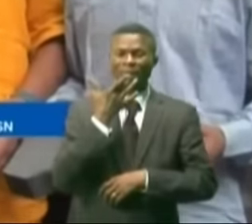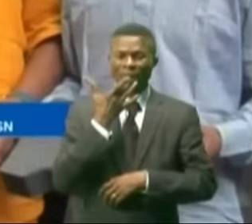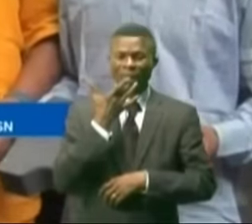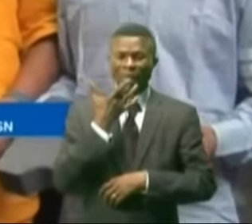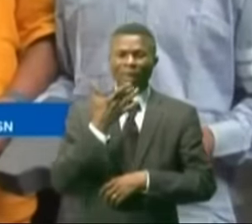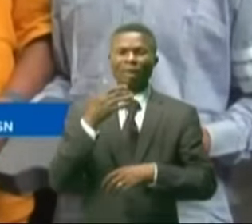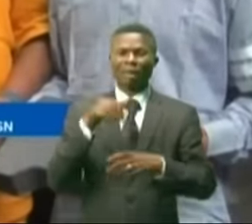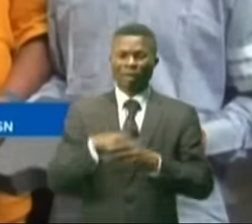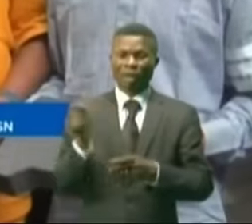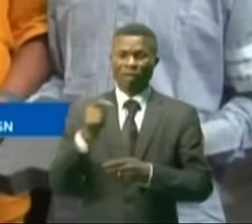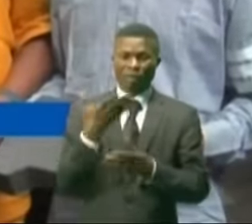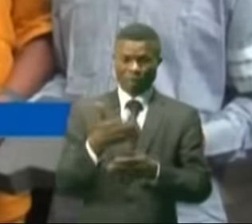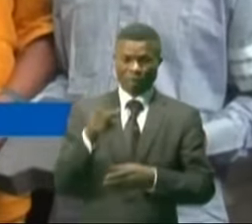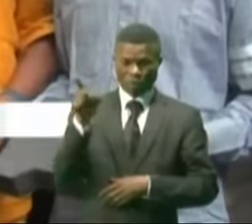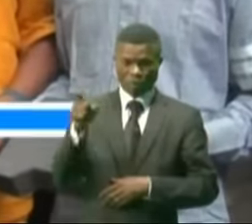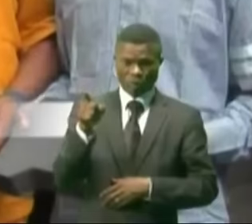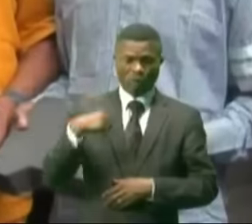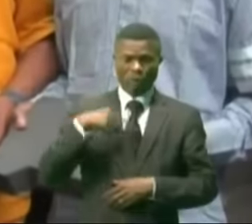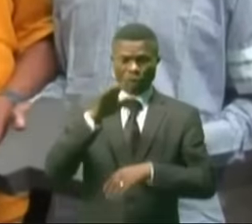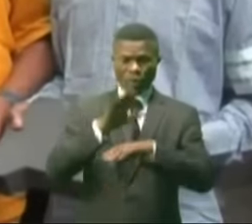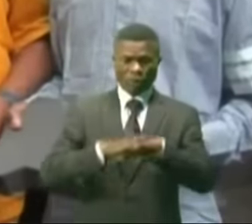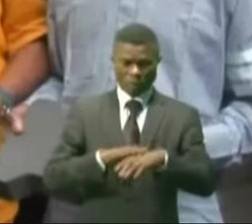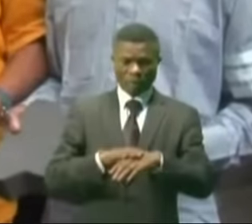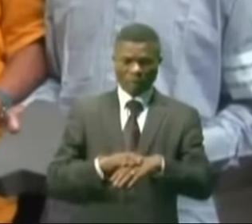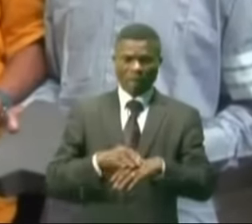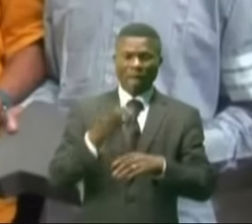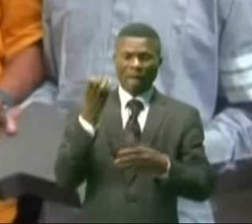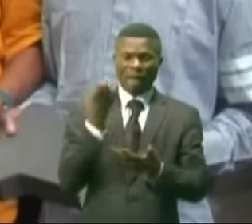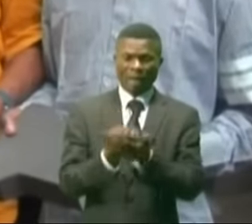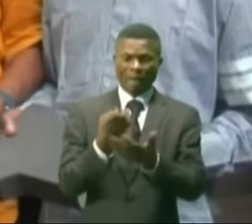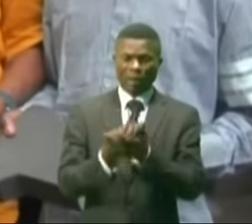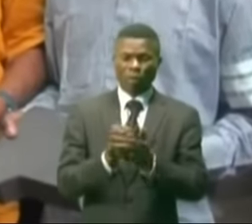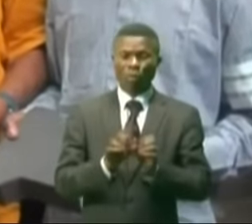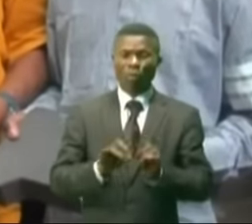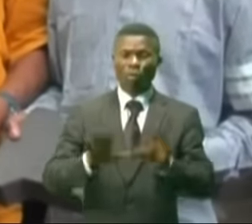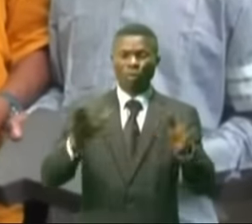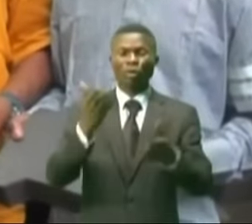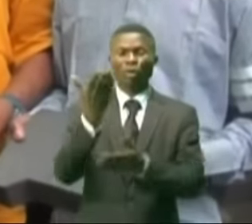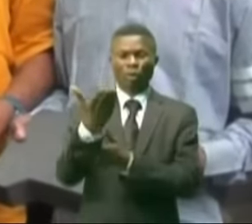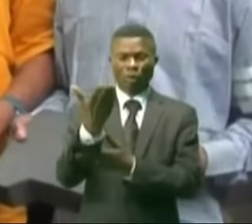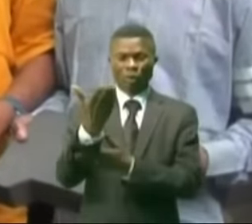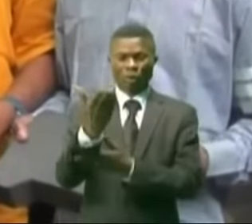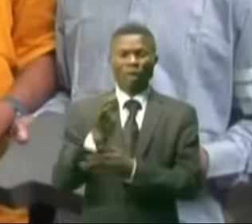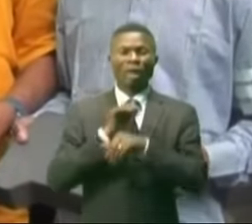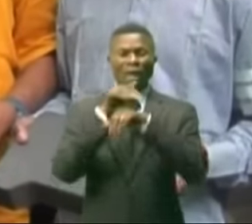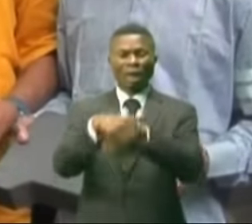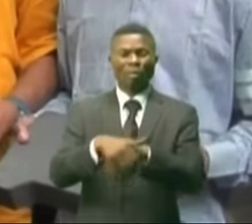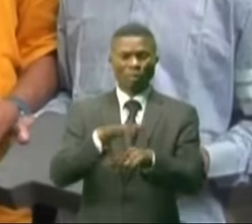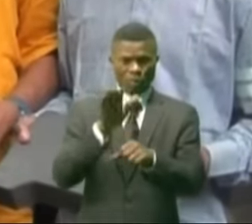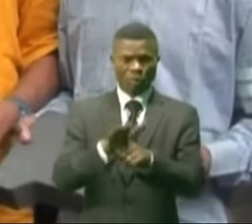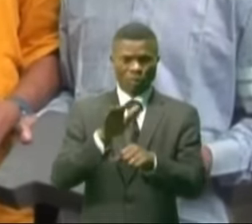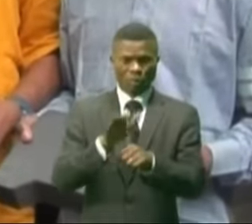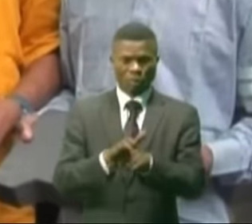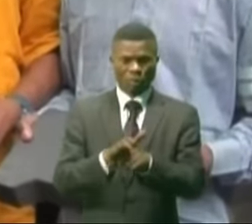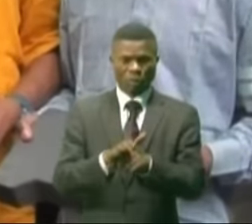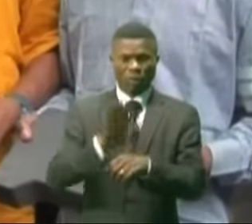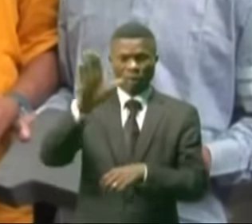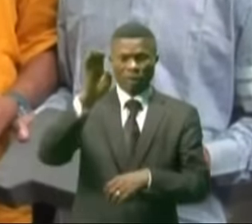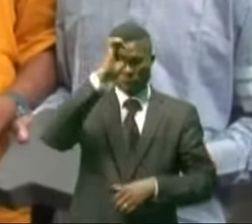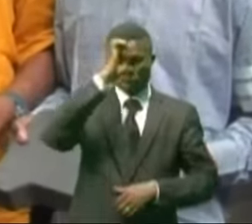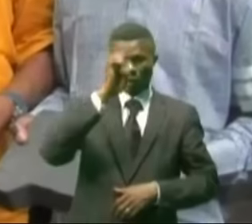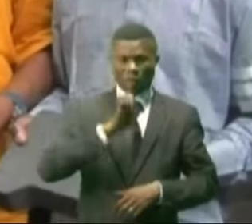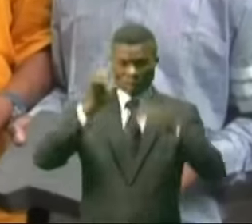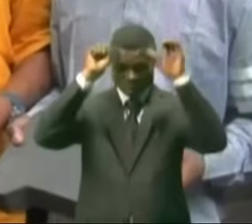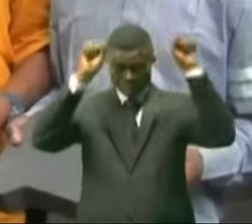en pavé écologique, que nous appelons l'économie circulaire. Et nous demandons l'implication totale de son Excellence,